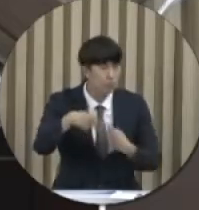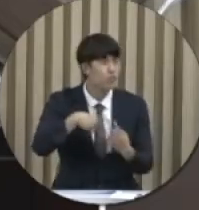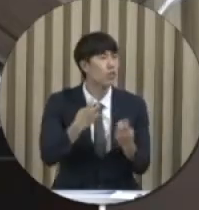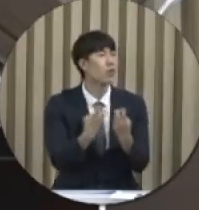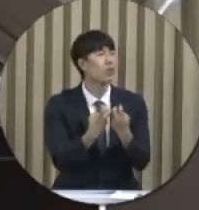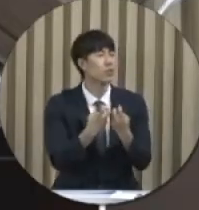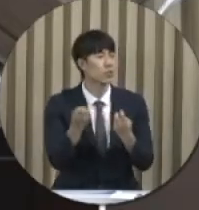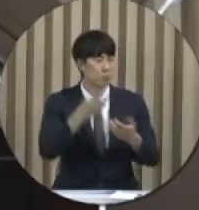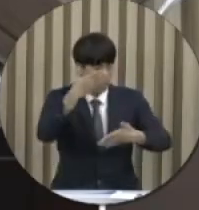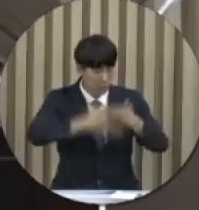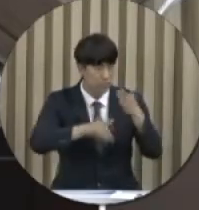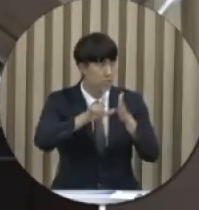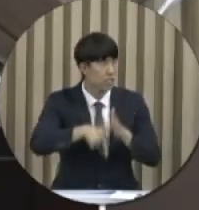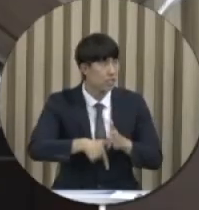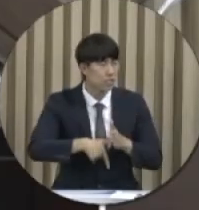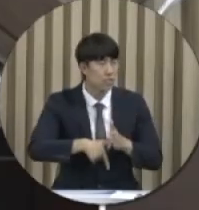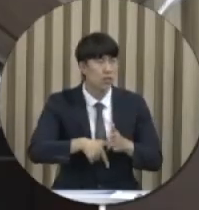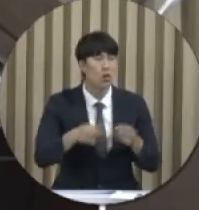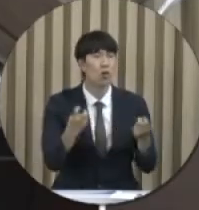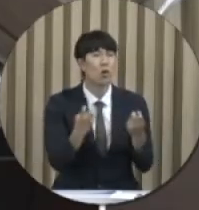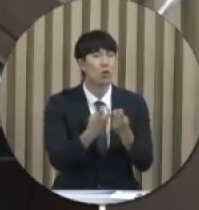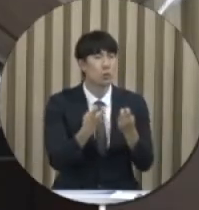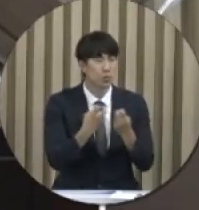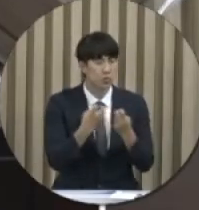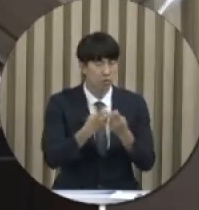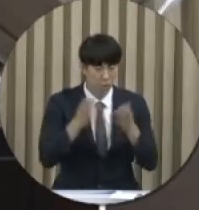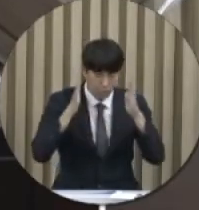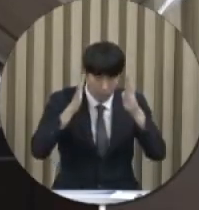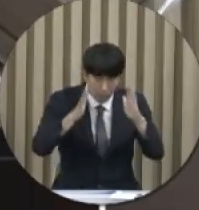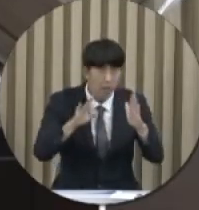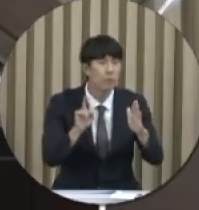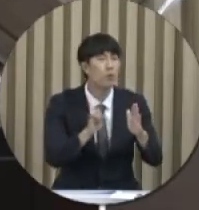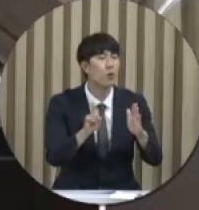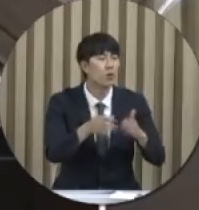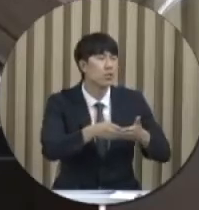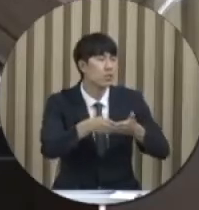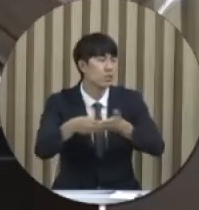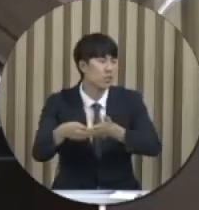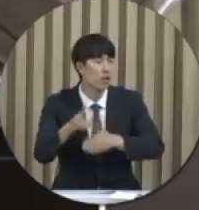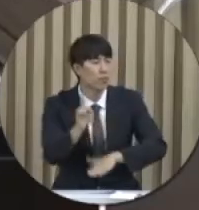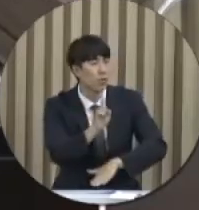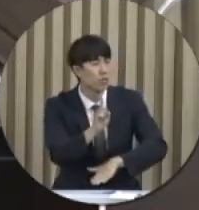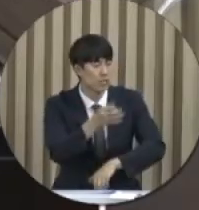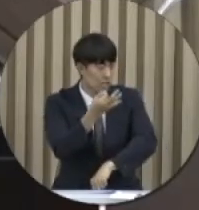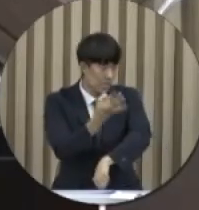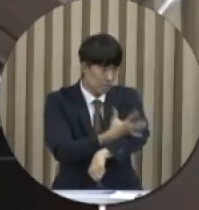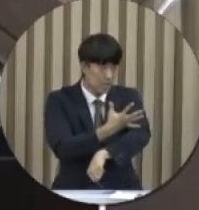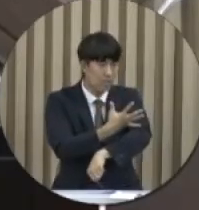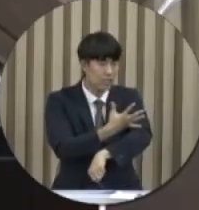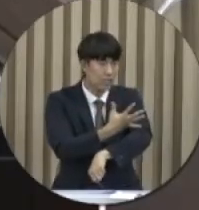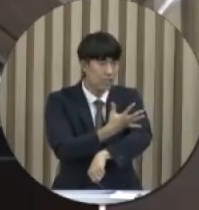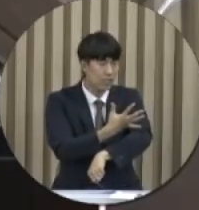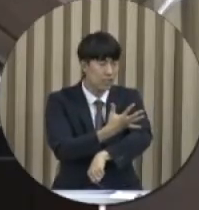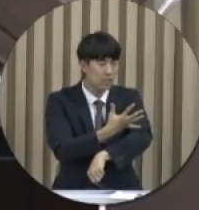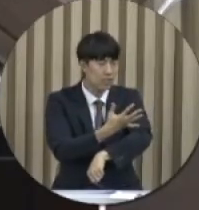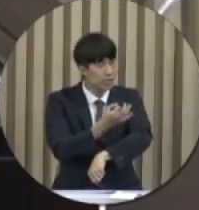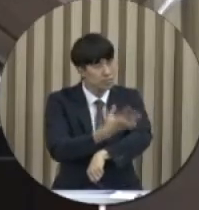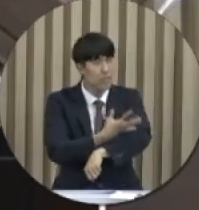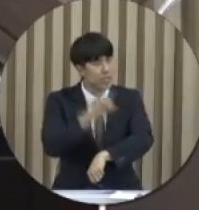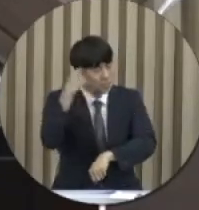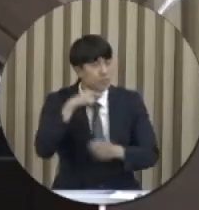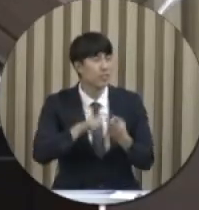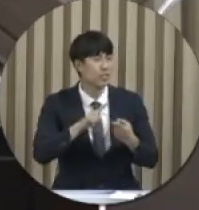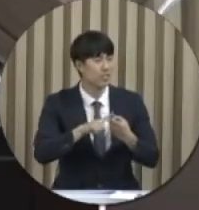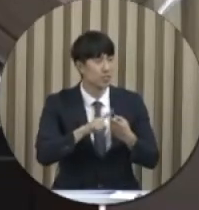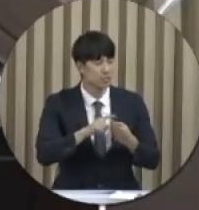또 남은 시간은 또 어떻게 어떤 방향으로 이 시정을 끌고 가실지 간단하게 소회라고 해야 될까요? 한 말씀